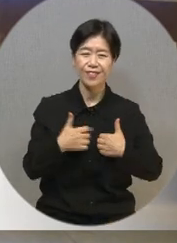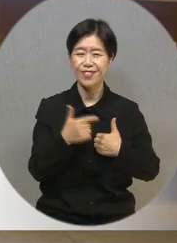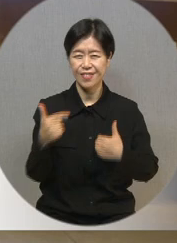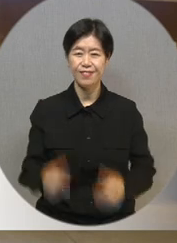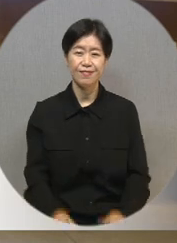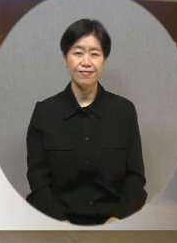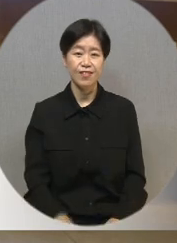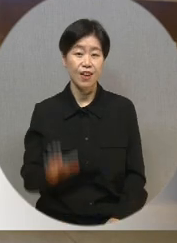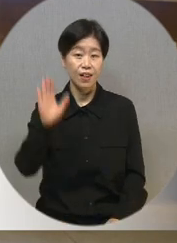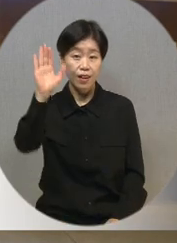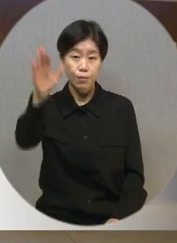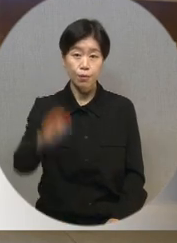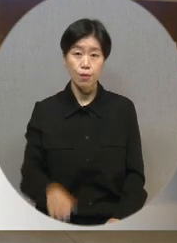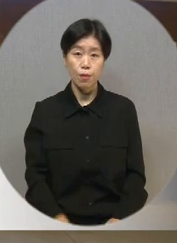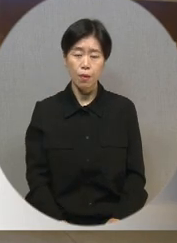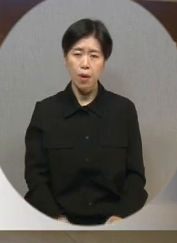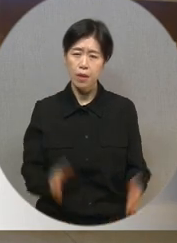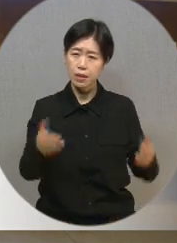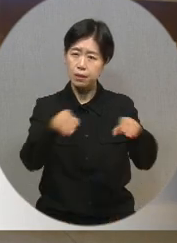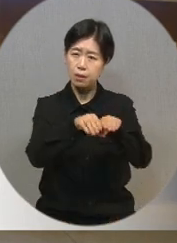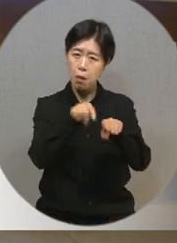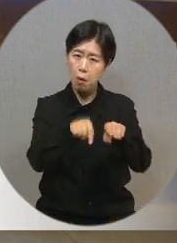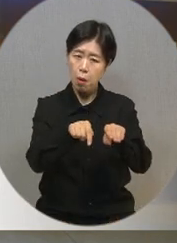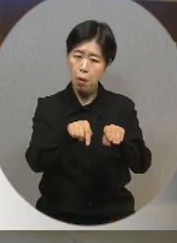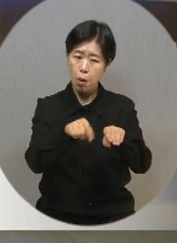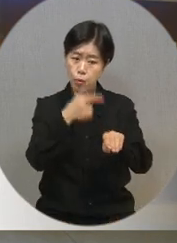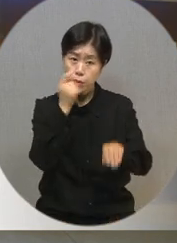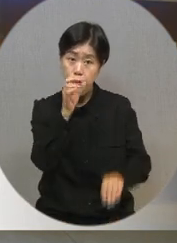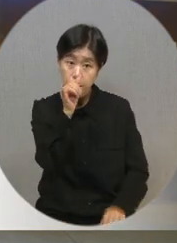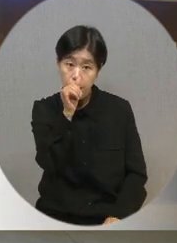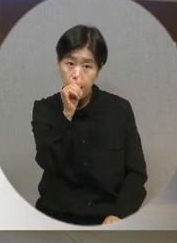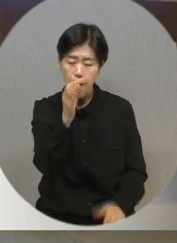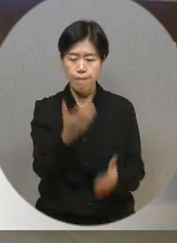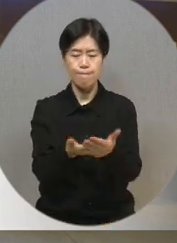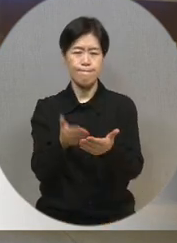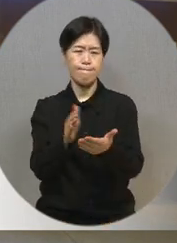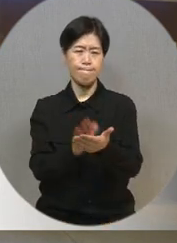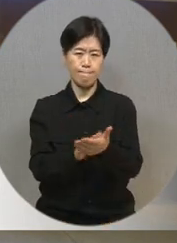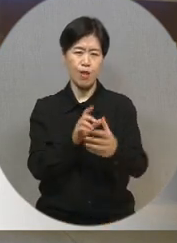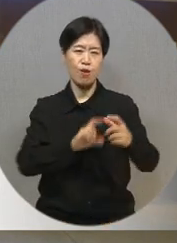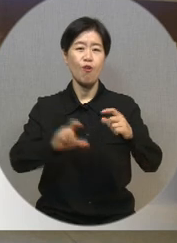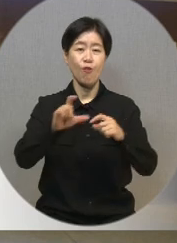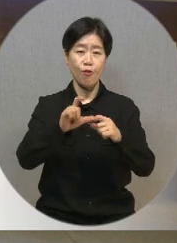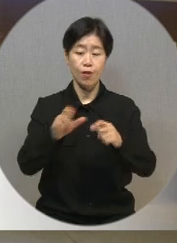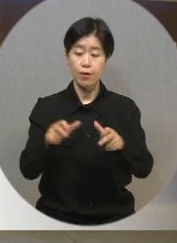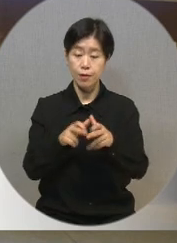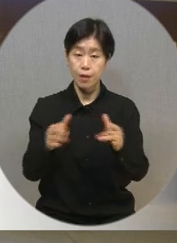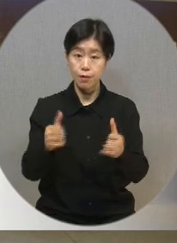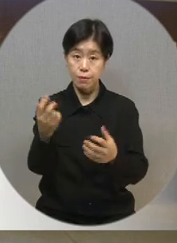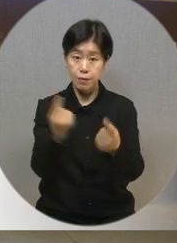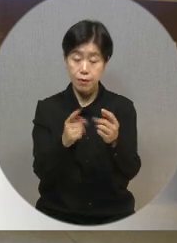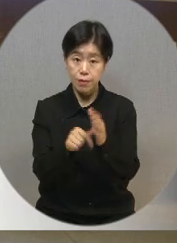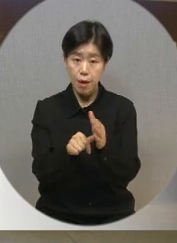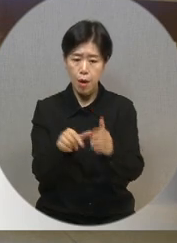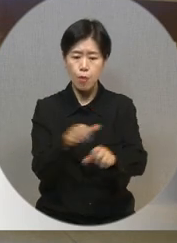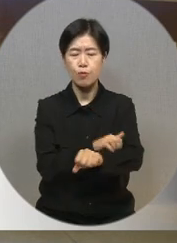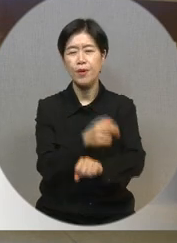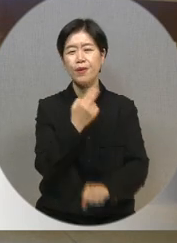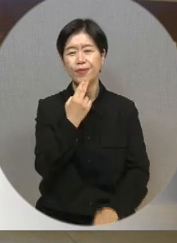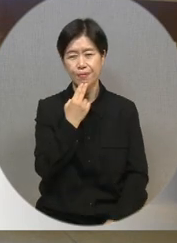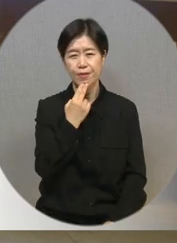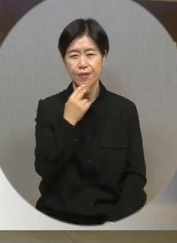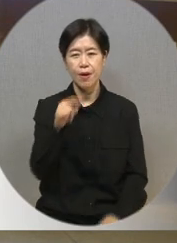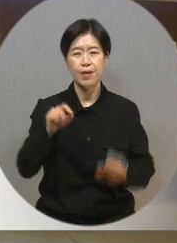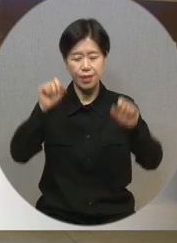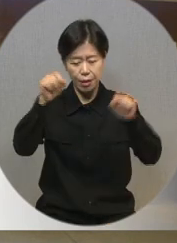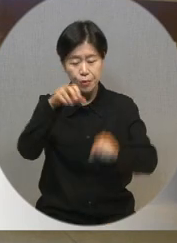그리고 앞으로도 이런 시설이 또 부족한 게 있으면 보완을 해서 장애인들이 이용하는데 전혀 불편 없는 우리 반다비